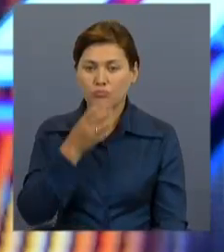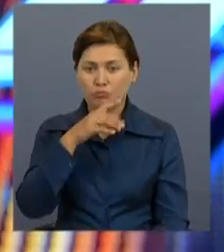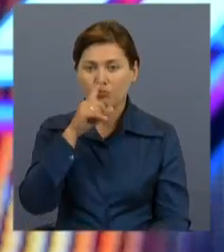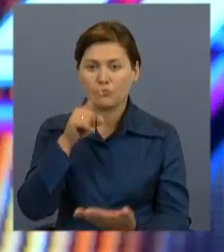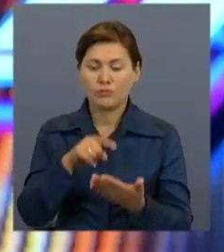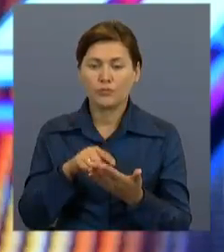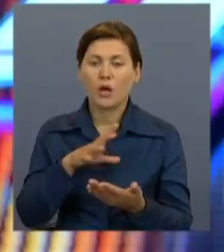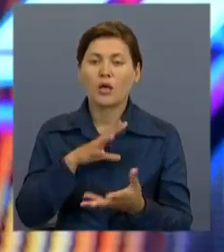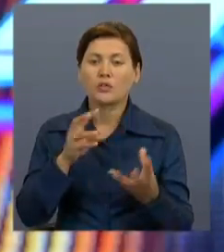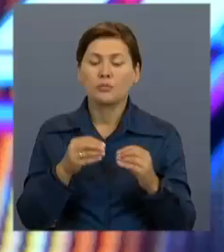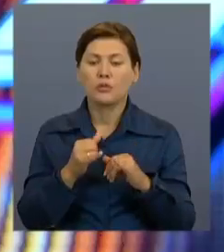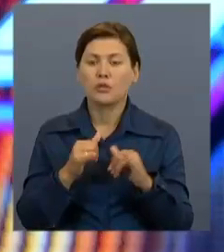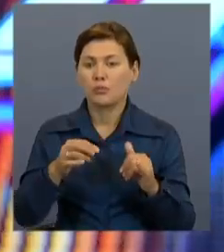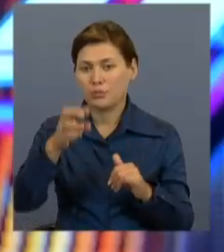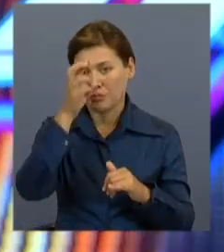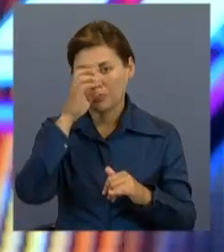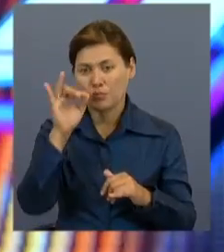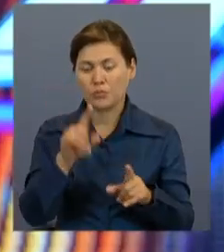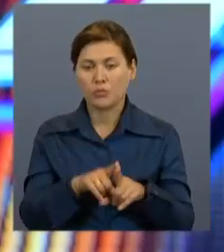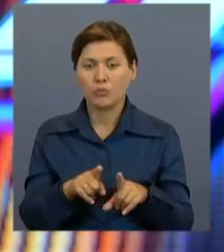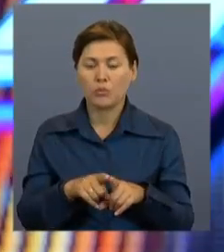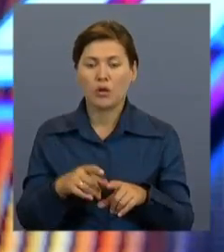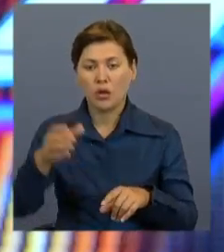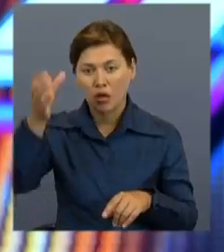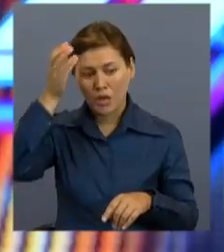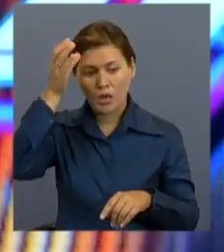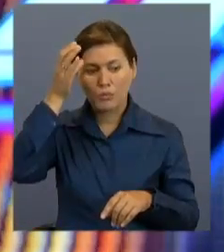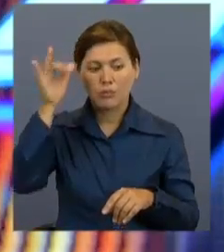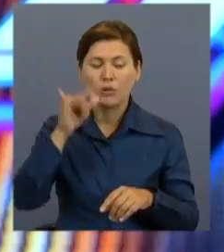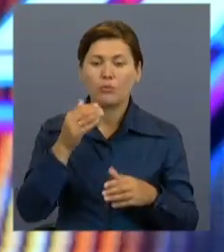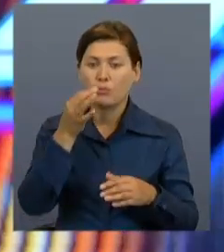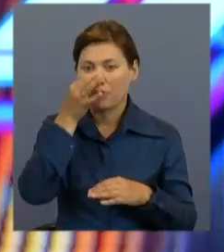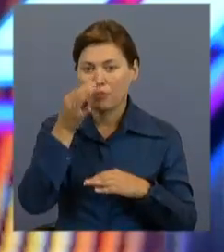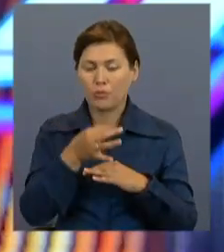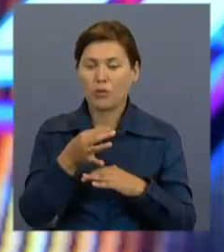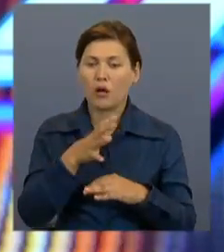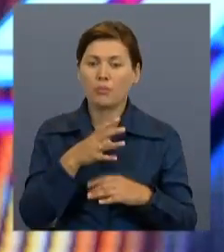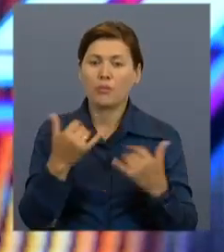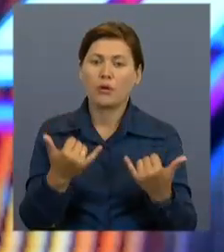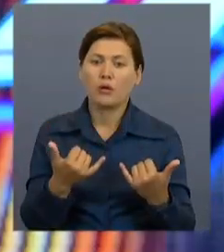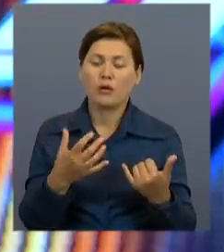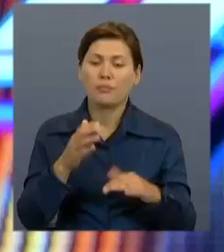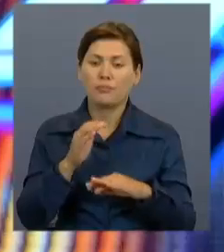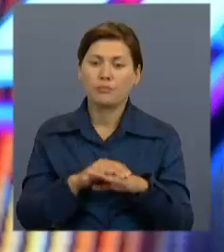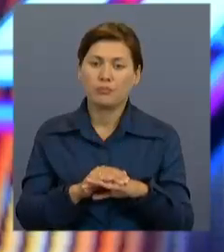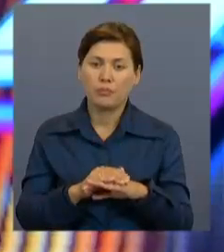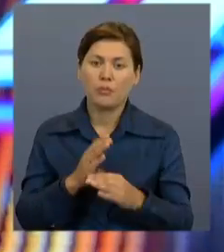Жалпы дамыған елдерде ғылыми тұжырымдама бүгінде дәлелдеу